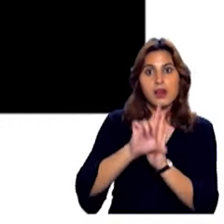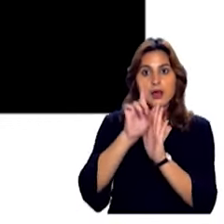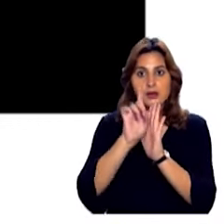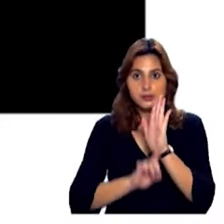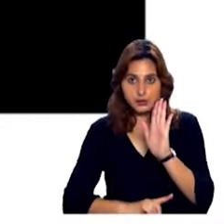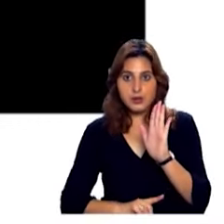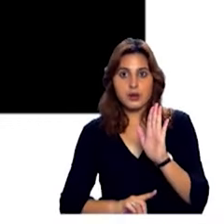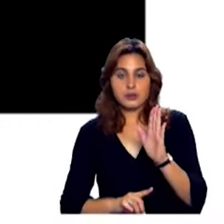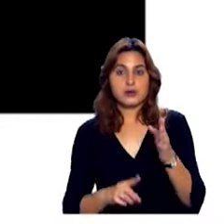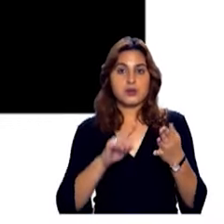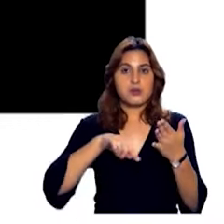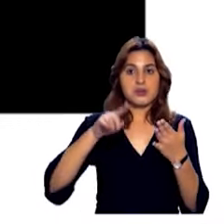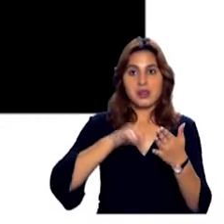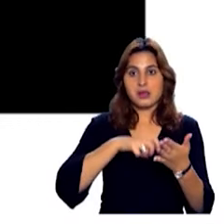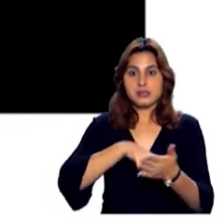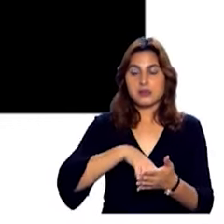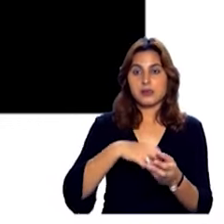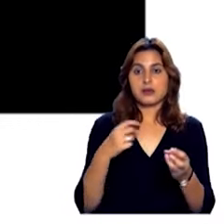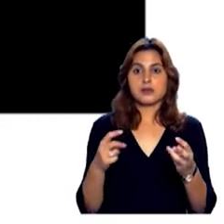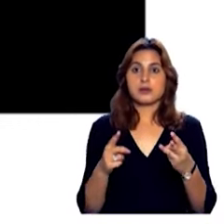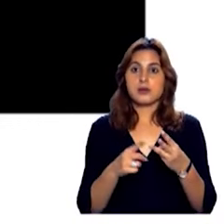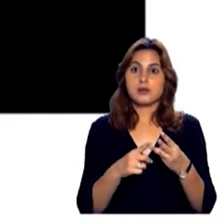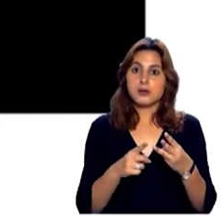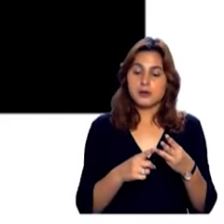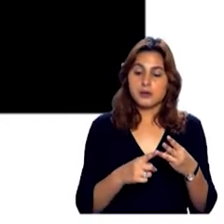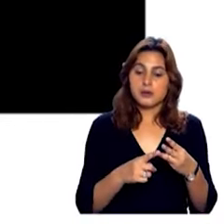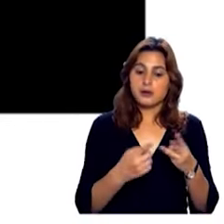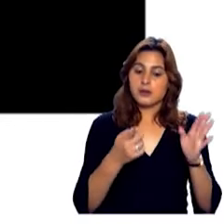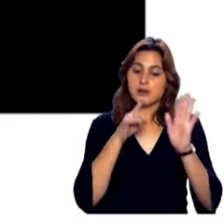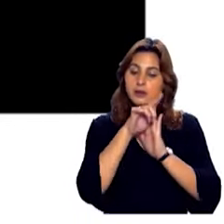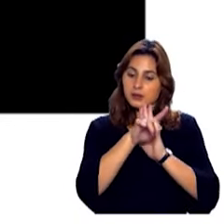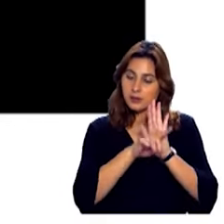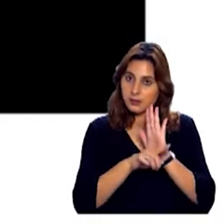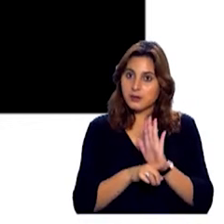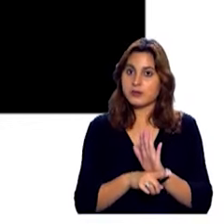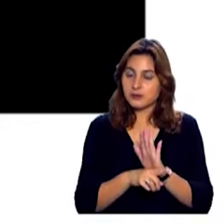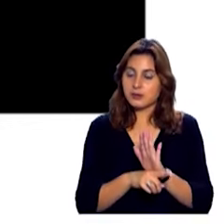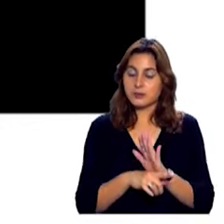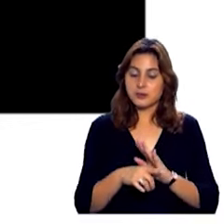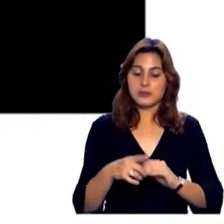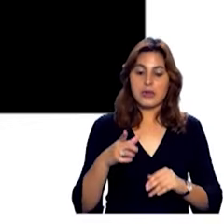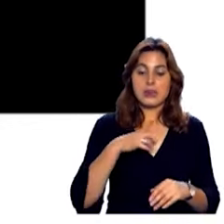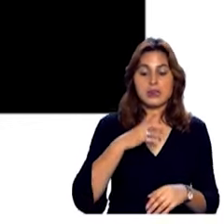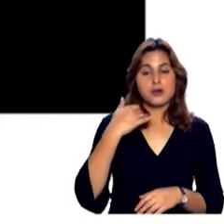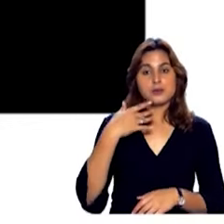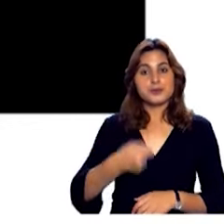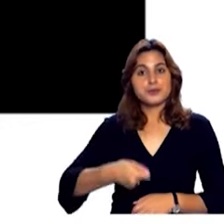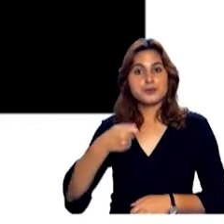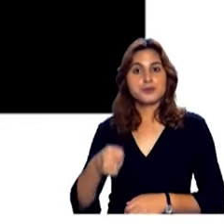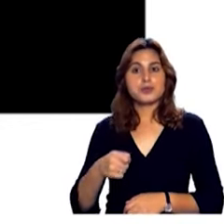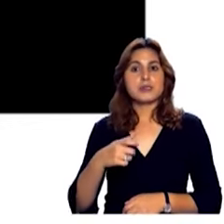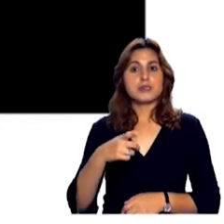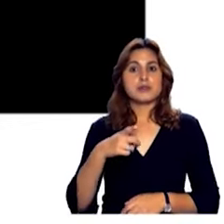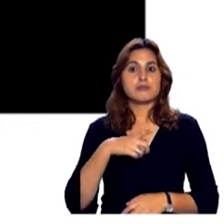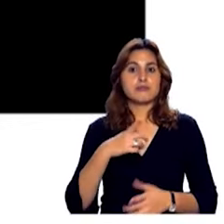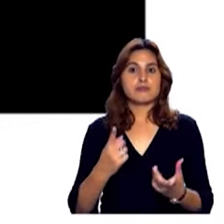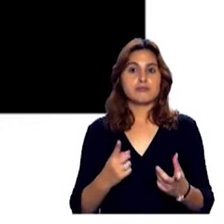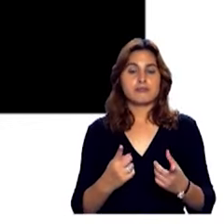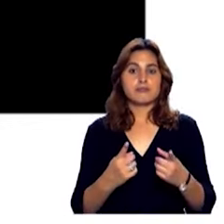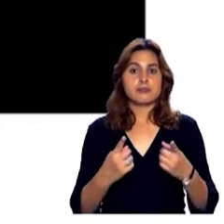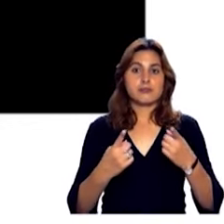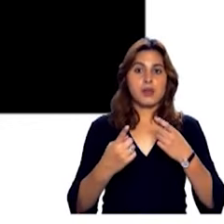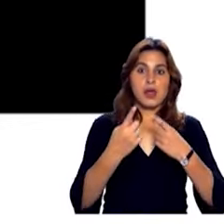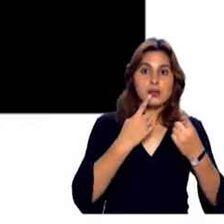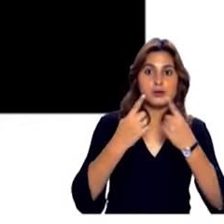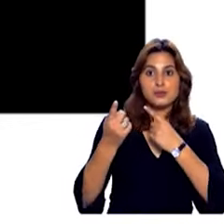omesso esame circa un Fatto decisivo per Il giudizio che stato oggetto di discussione tra le parti I primi quattro motivi